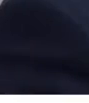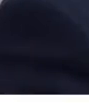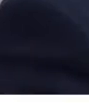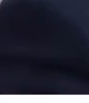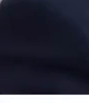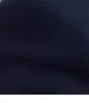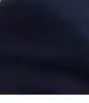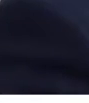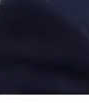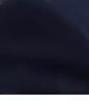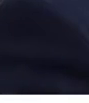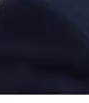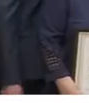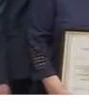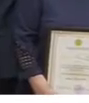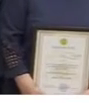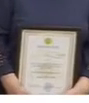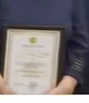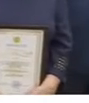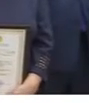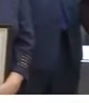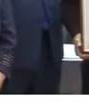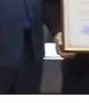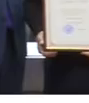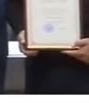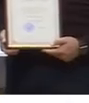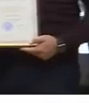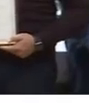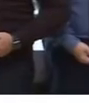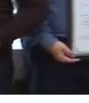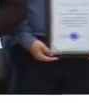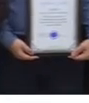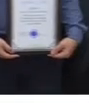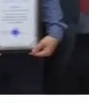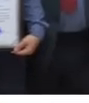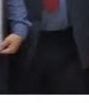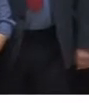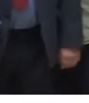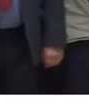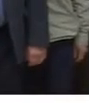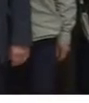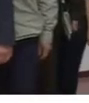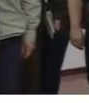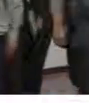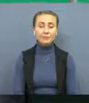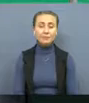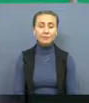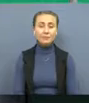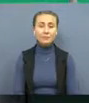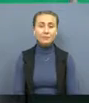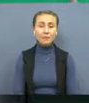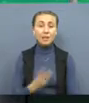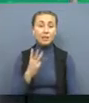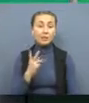Сания Кубжасарова, Роза Монтаева, Ердегуль Дадебасқызы, Бауыржан Смагулов, Алмас Садвакасов, Кокши Ақпарат.